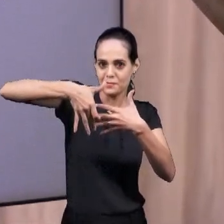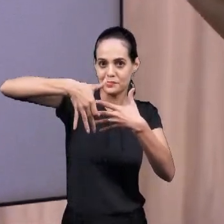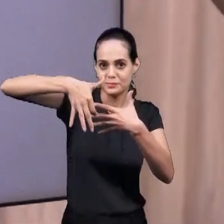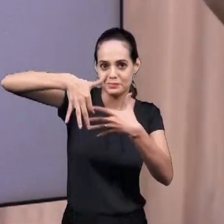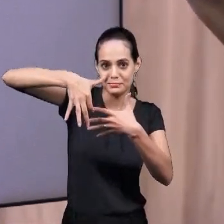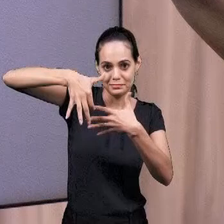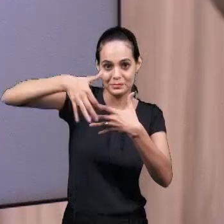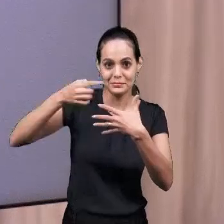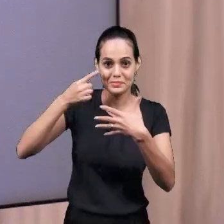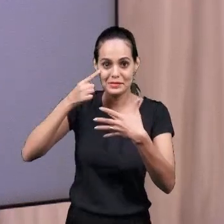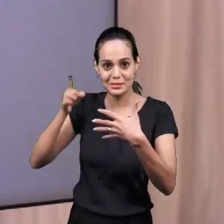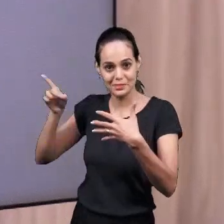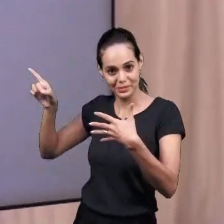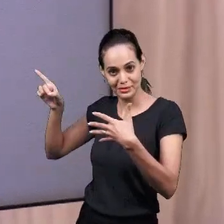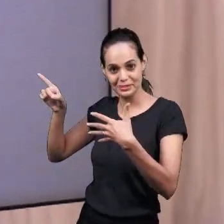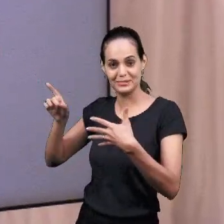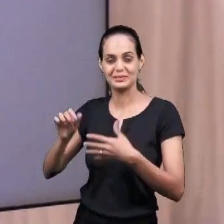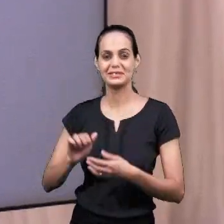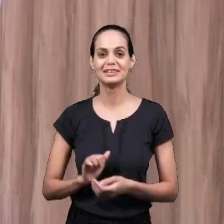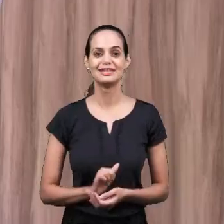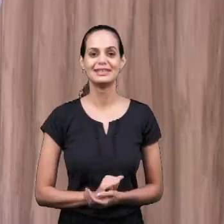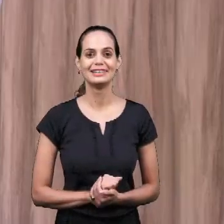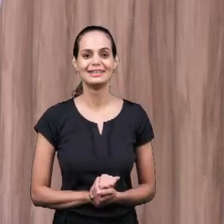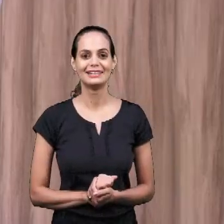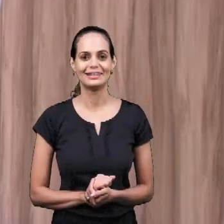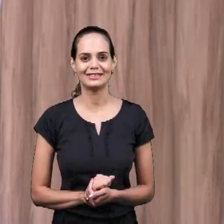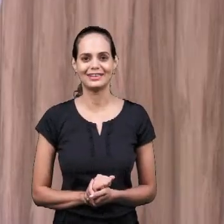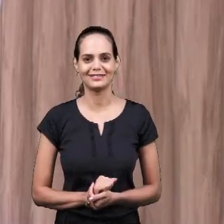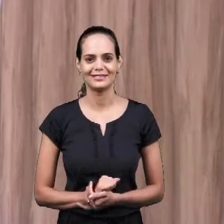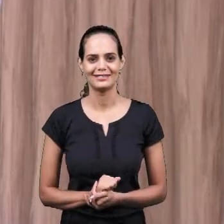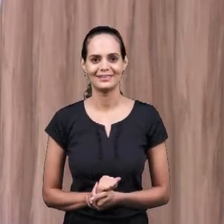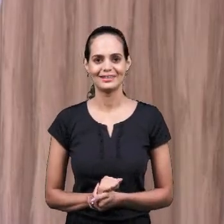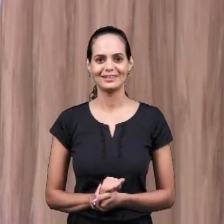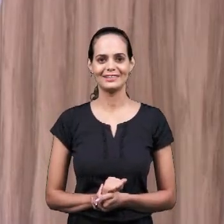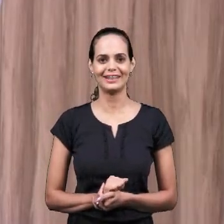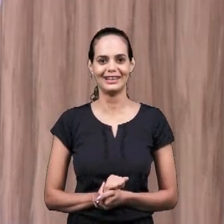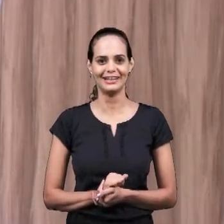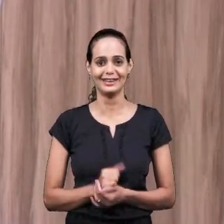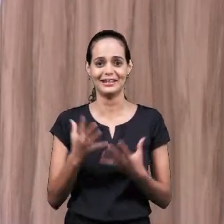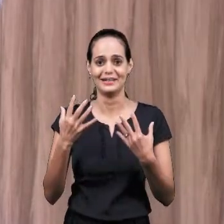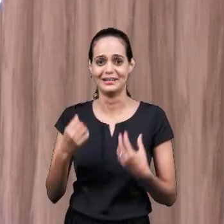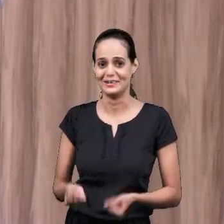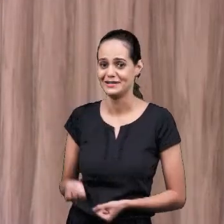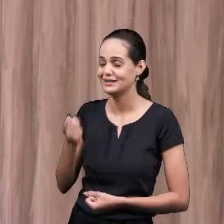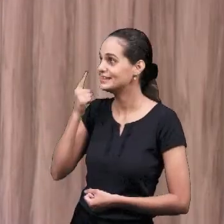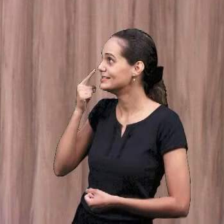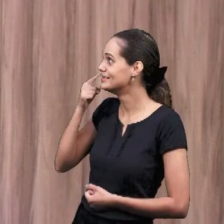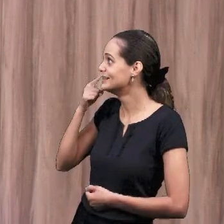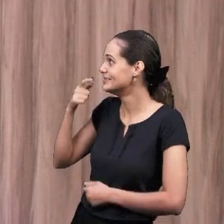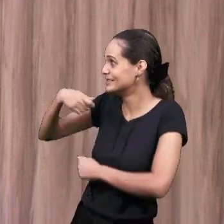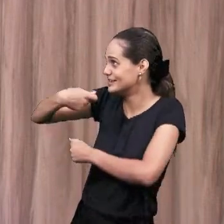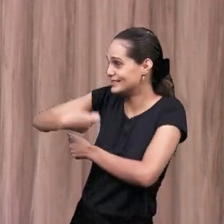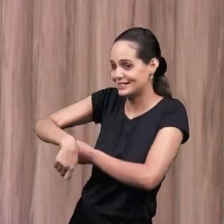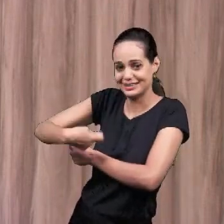quatrième, cinquième corde, deuxième et troisième doigt. Allons voir la guitare.